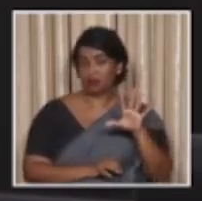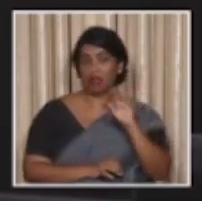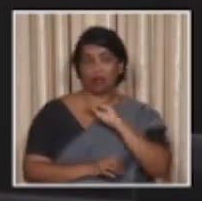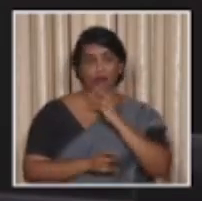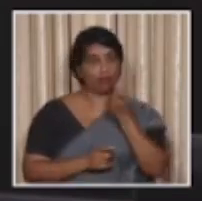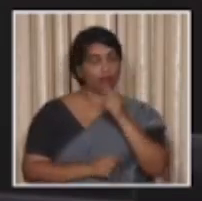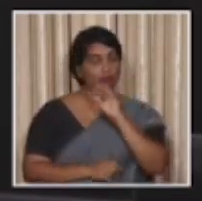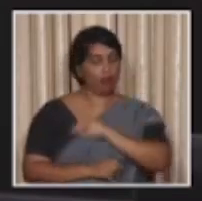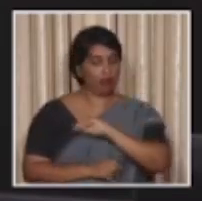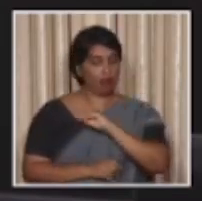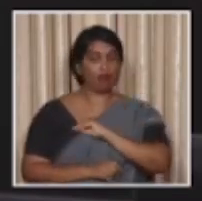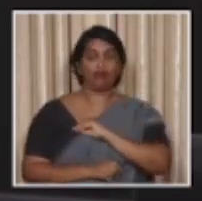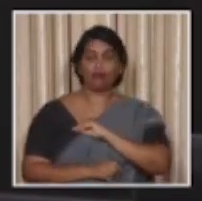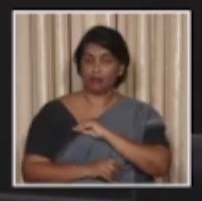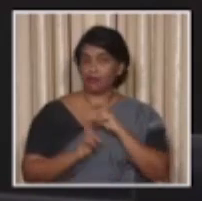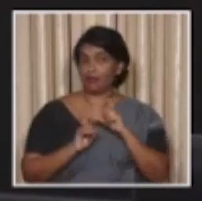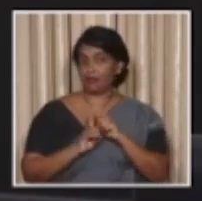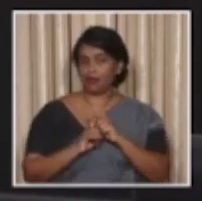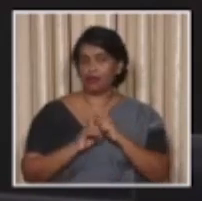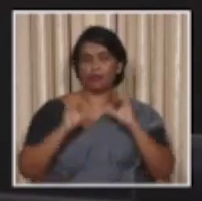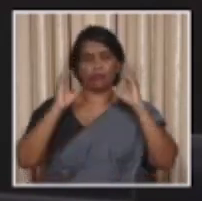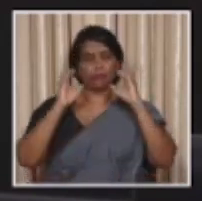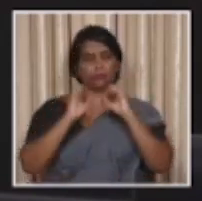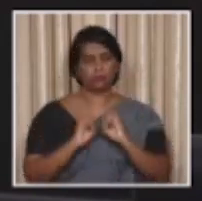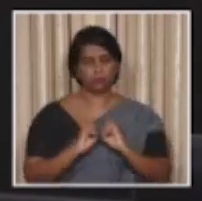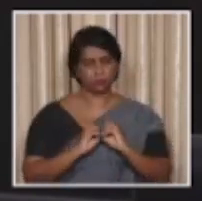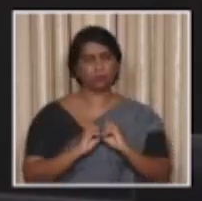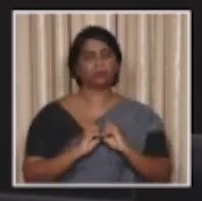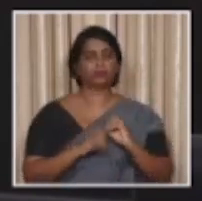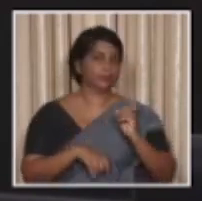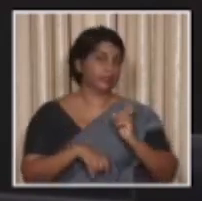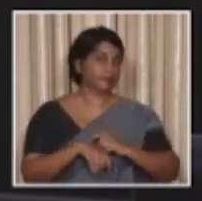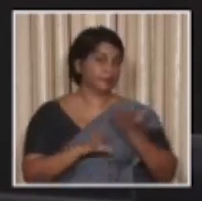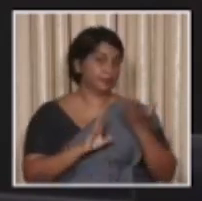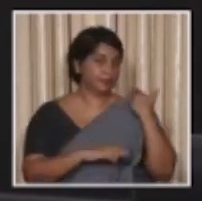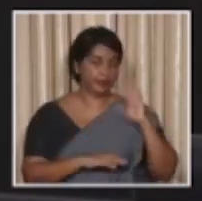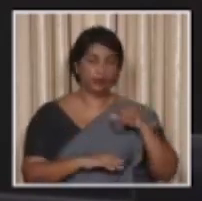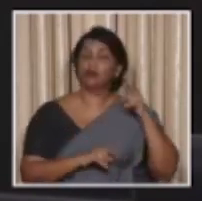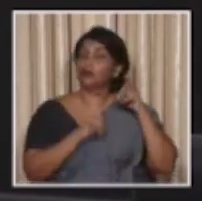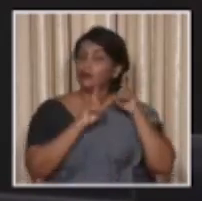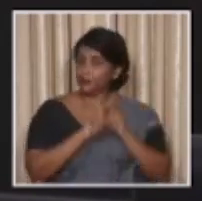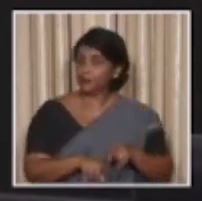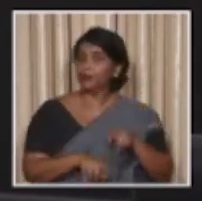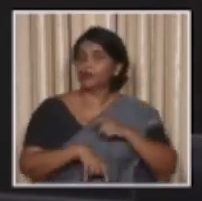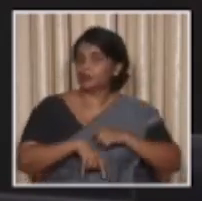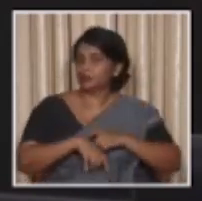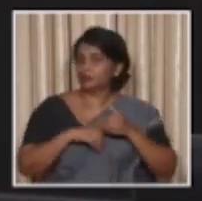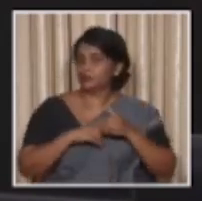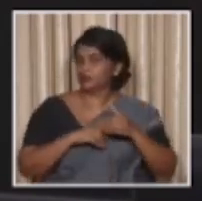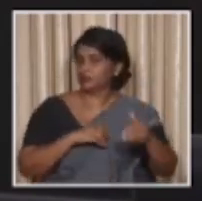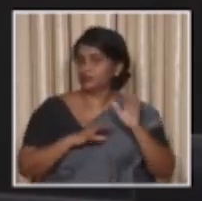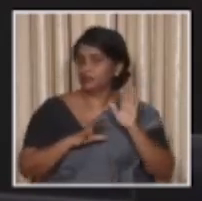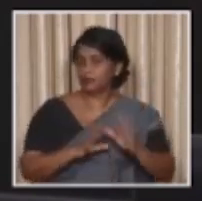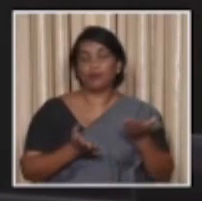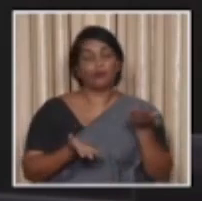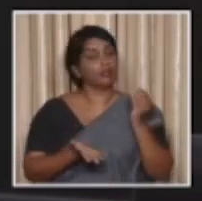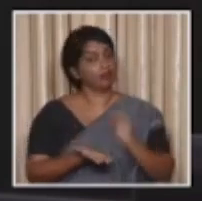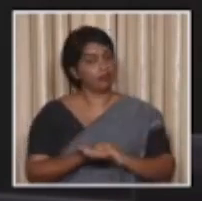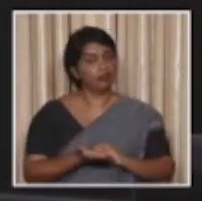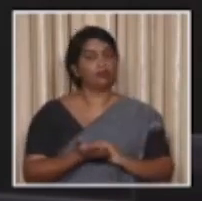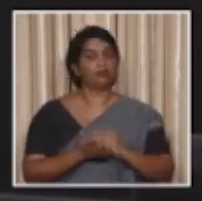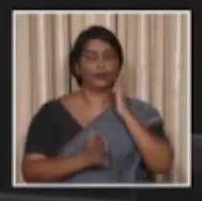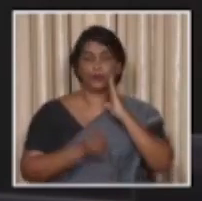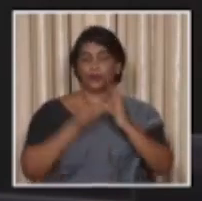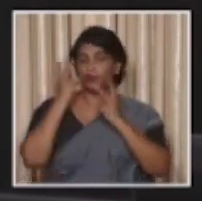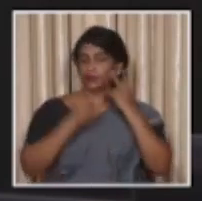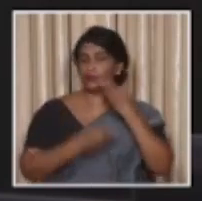ආර්ථික වටිනාකම බිඳුවට බැහැපු වෙලාවක් තිබුණා. ඒ එවන් පසුබිමක් තුළ නැවත වතාවක්